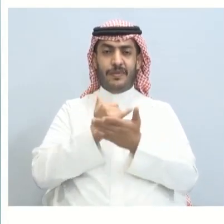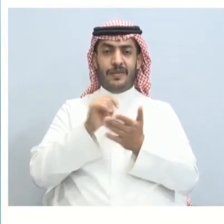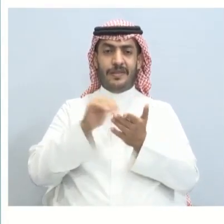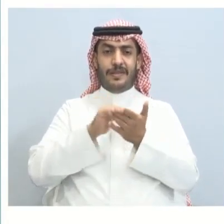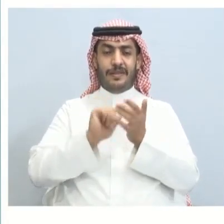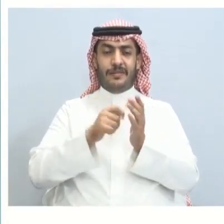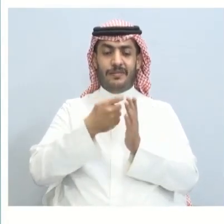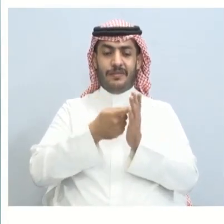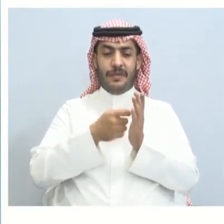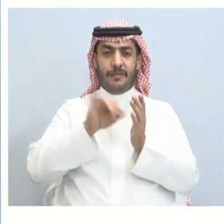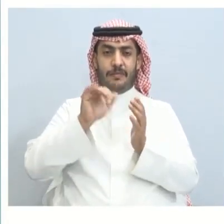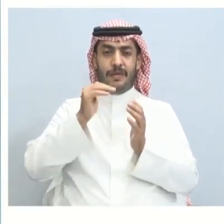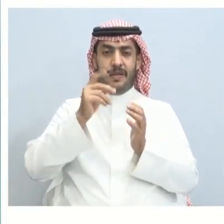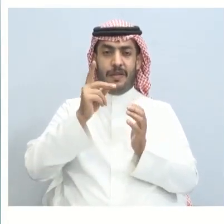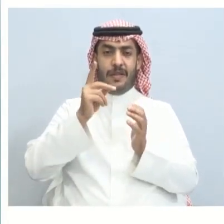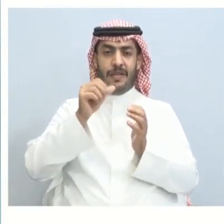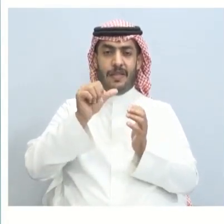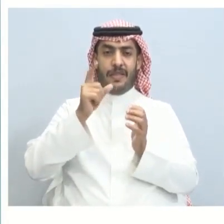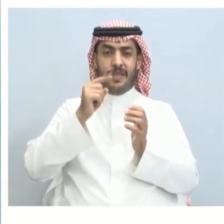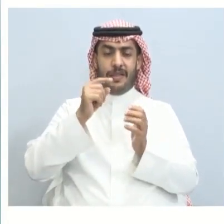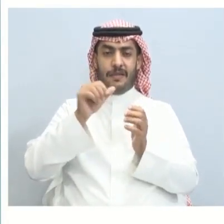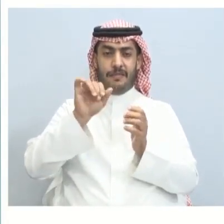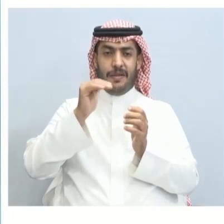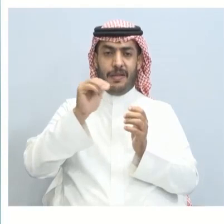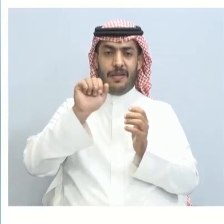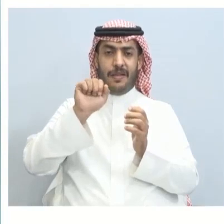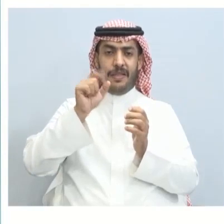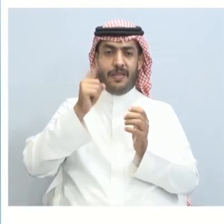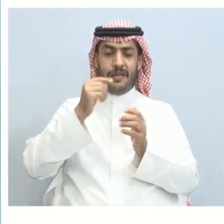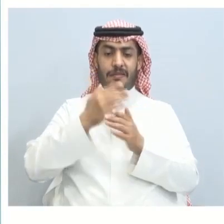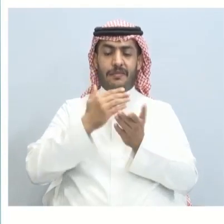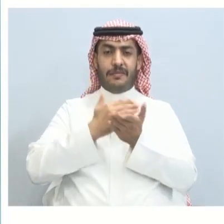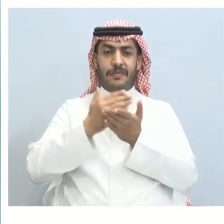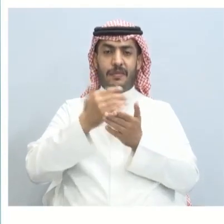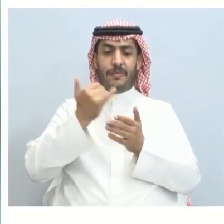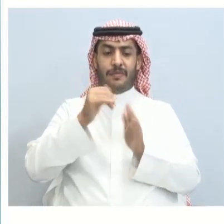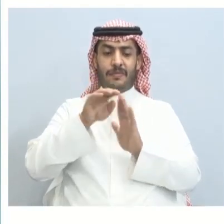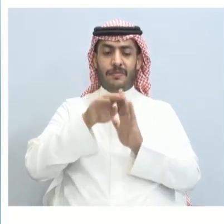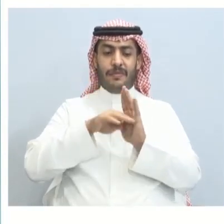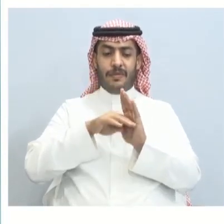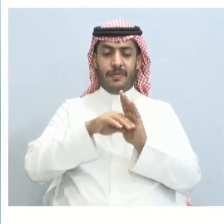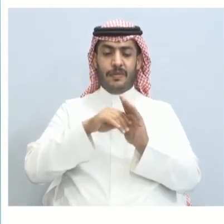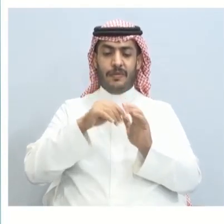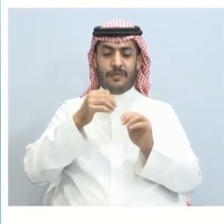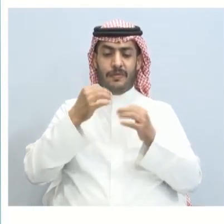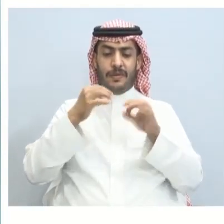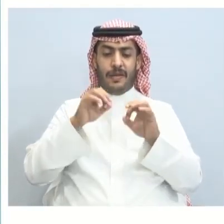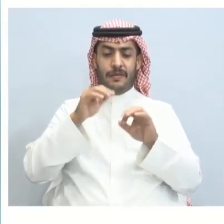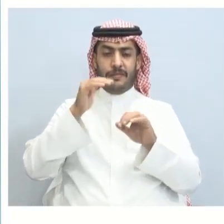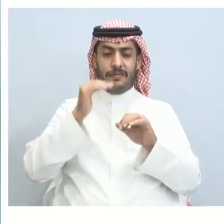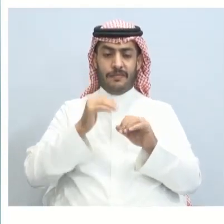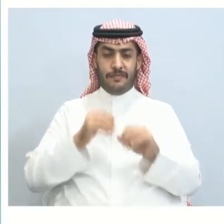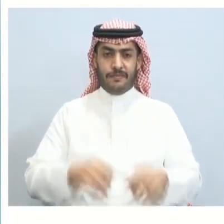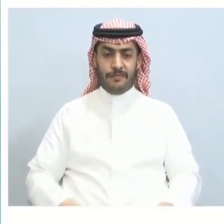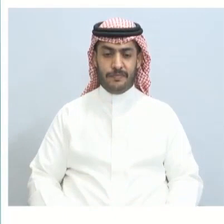كتابه محضر الاجتماع نستكمل الحديث سنتناول باذن الله اهم القدرات والمهارات اللازمه لتنظيم